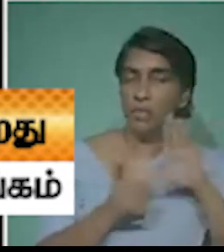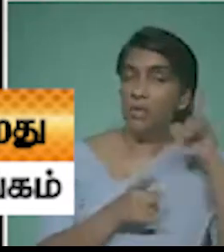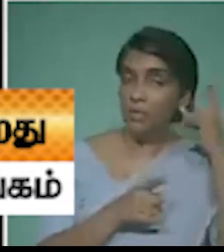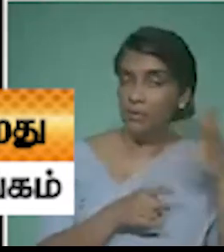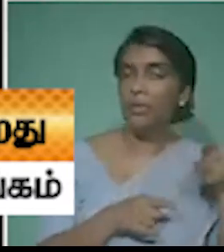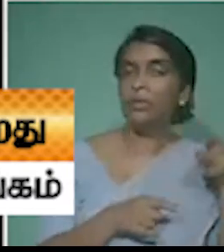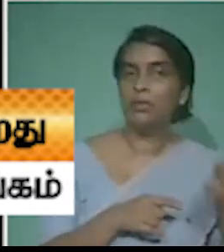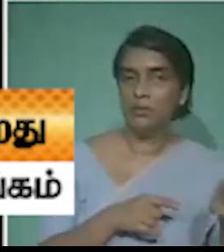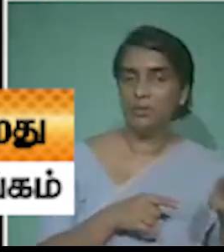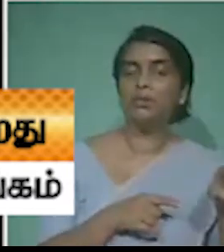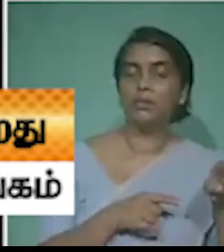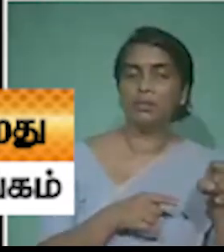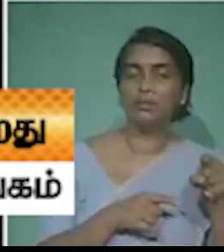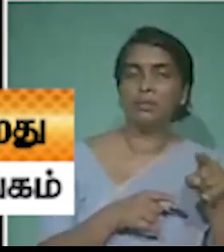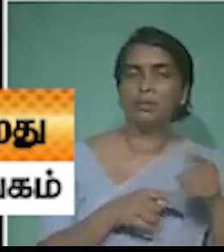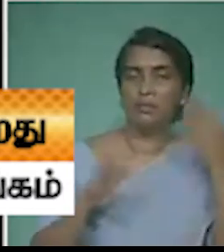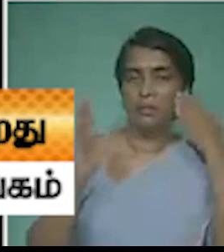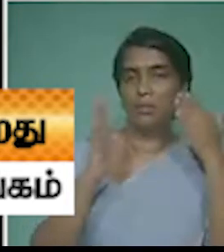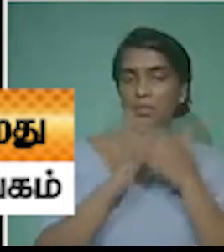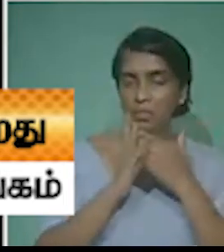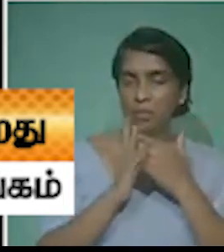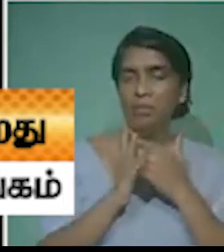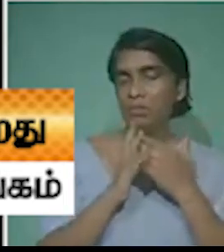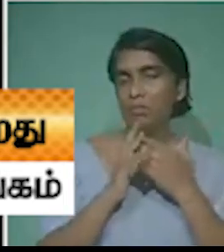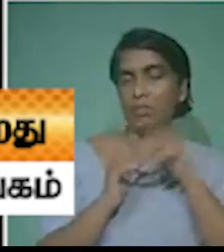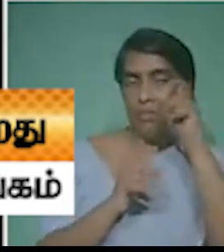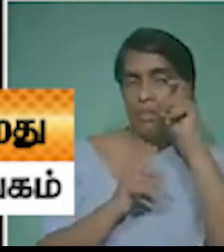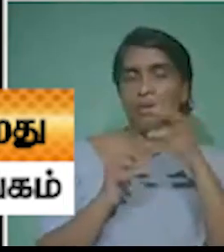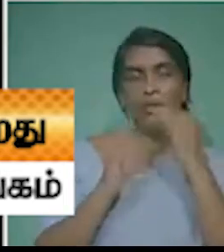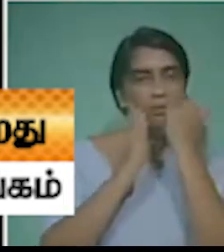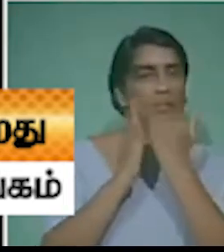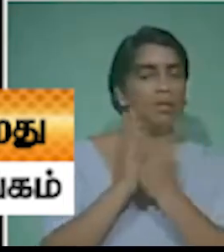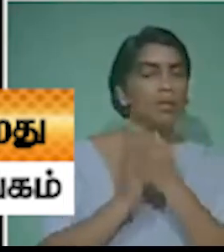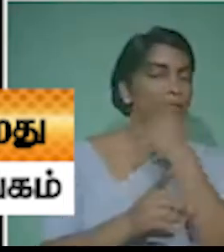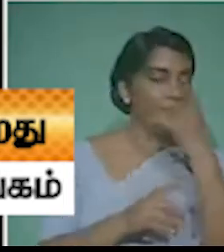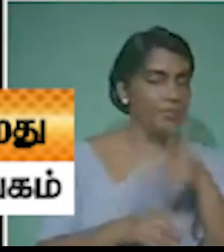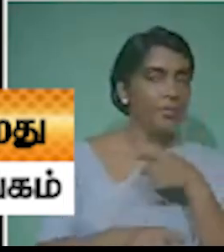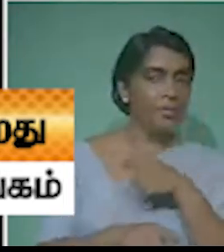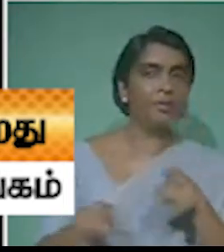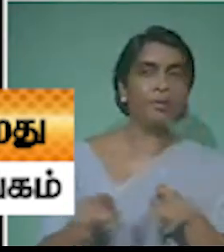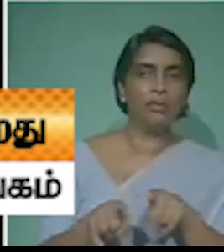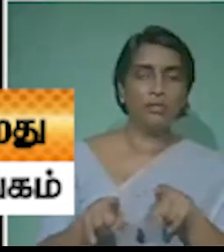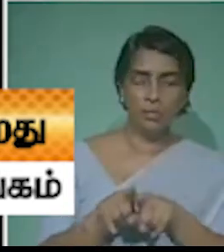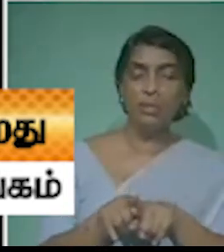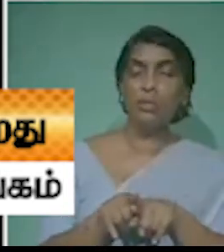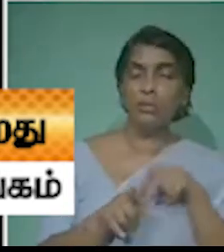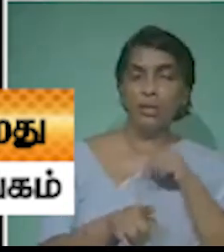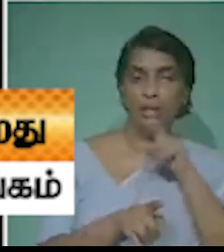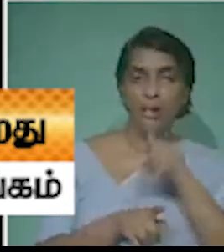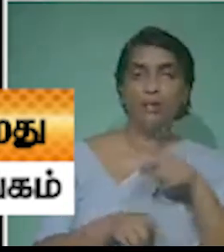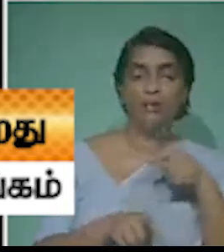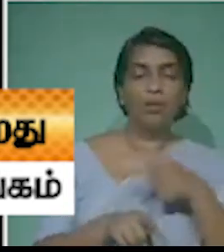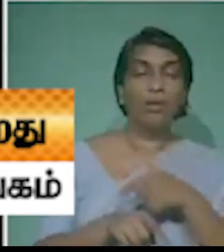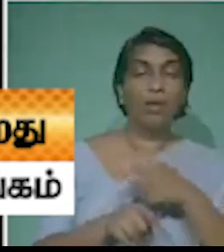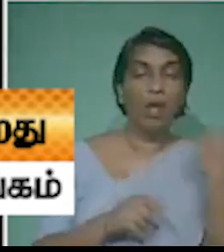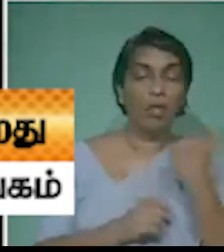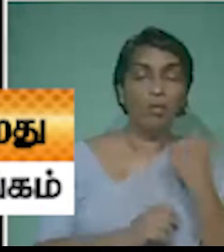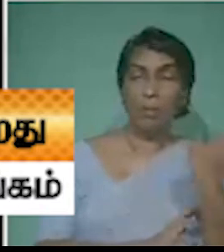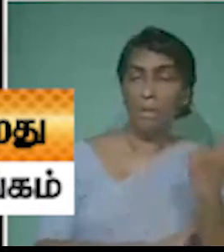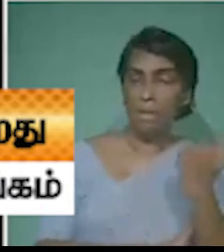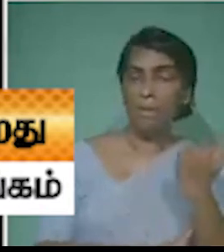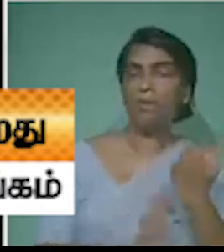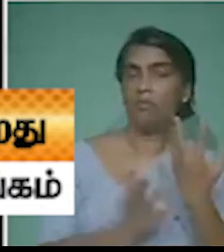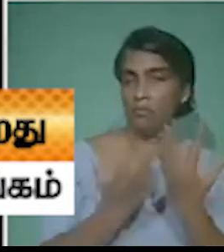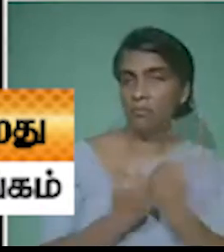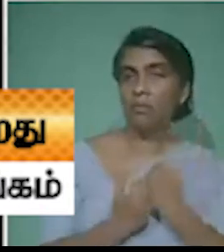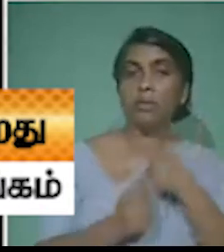அளவை திணைக்களத்தின் பணியாளர்கள் அங்கு அளவீட்டு பணிகளை மேற்கொள்கின்றார்கள். கொக்கிளாய் முதல் நாயாறு வரையிலான 6 பிரதேச செயலக பிரிவுகளில் மகாவலி